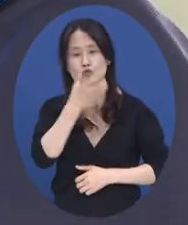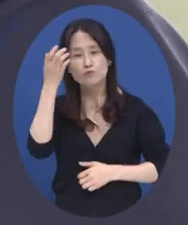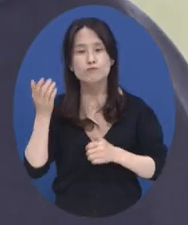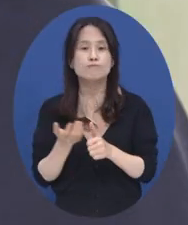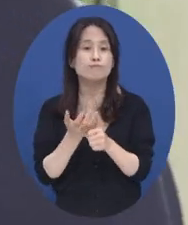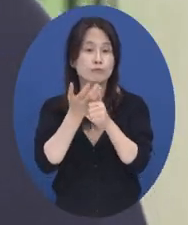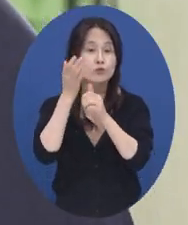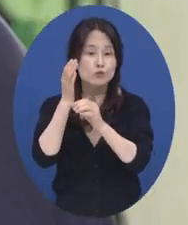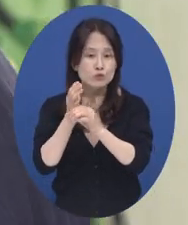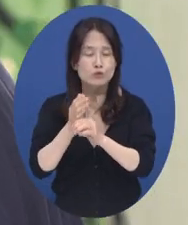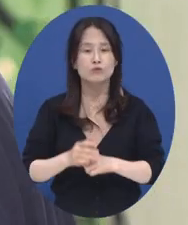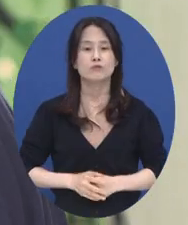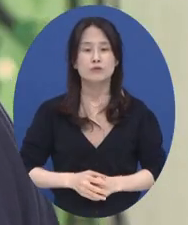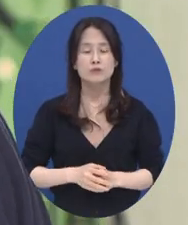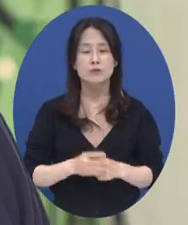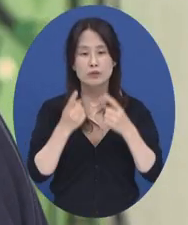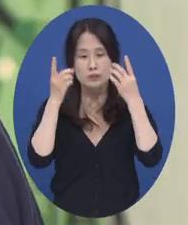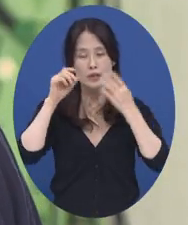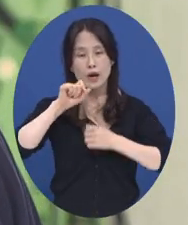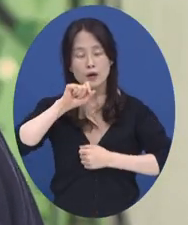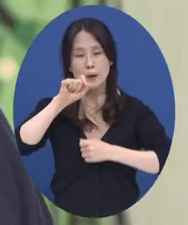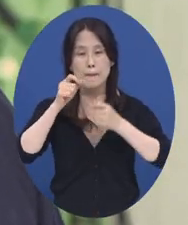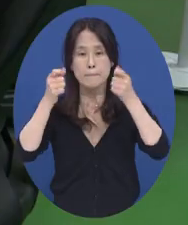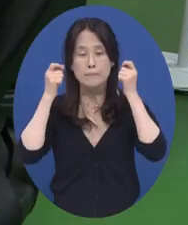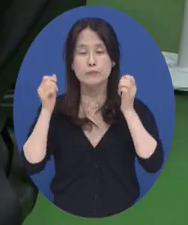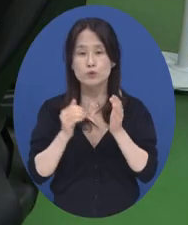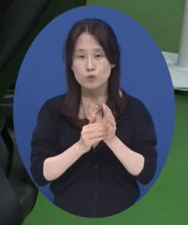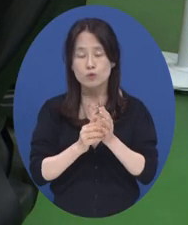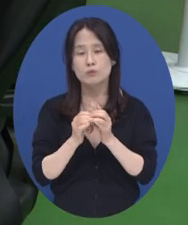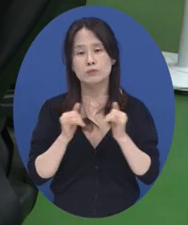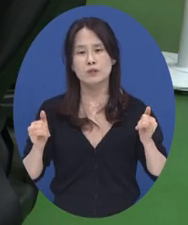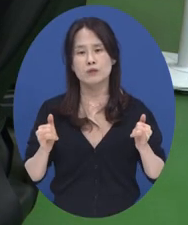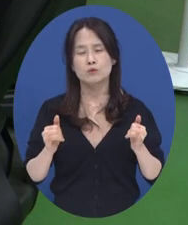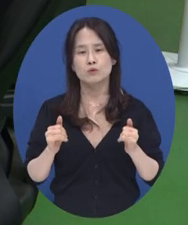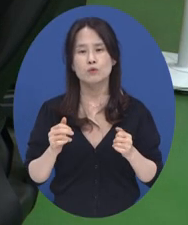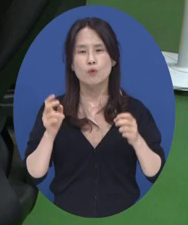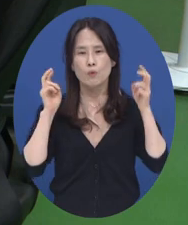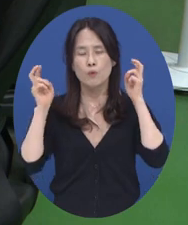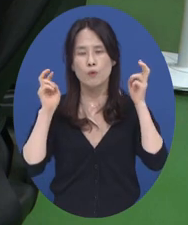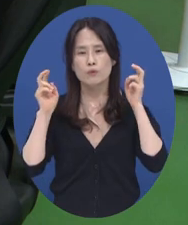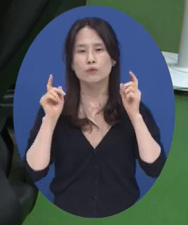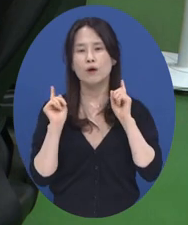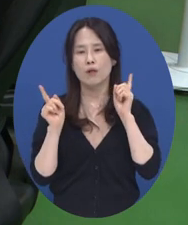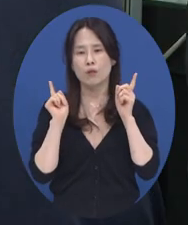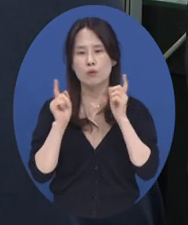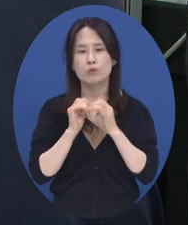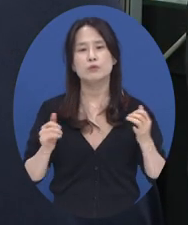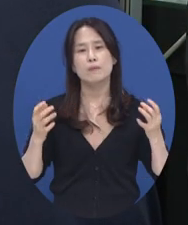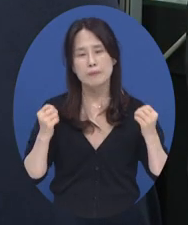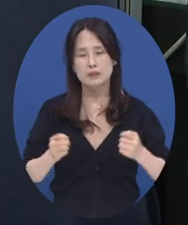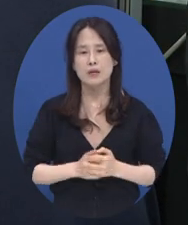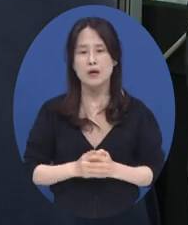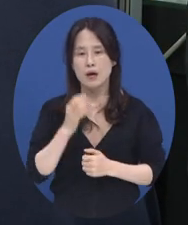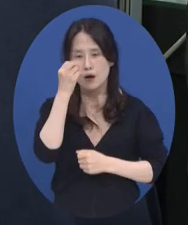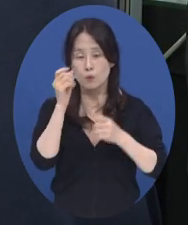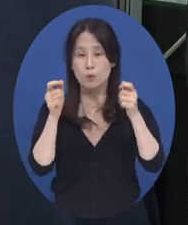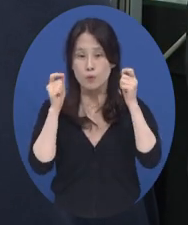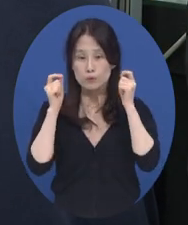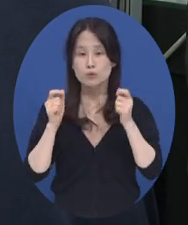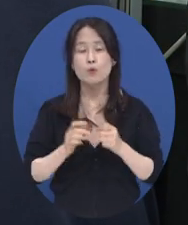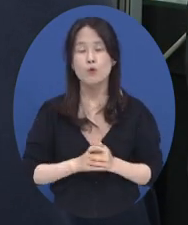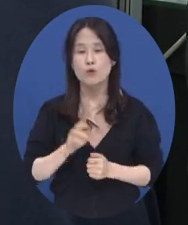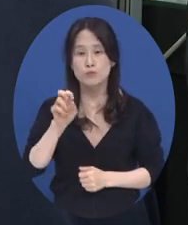있습니다. 요즘은 대졸 청년 실업자도 넘쳐나는 상황. 고졸 출신 문 씨가 대학 전공자를